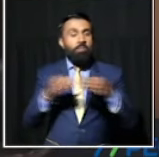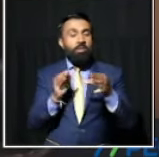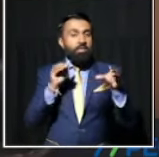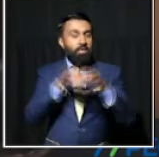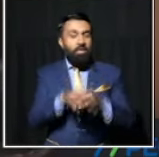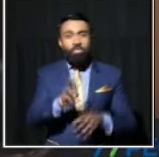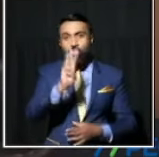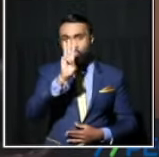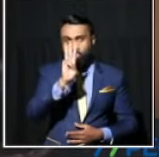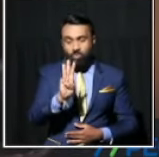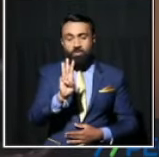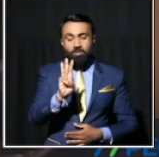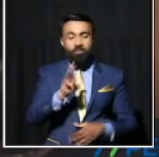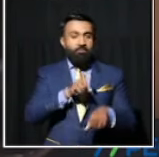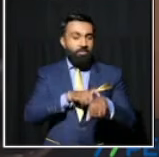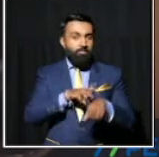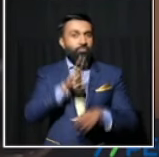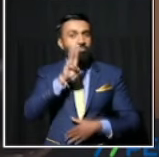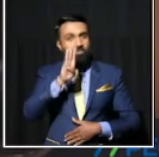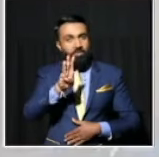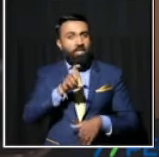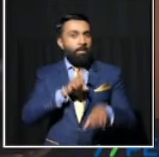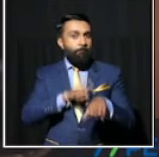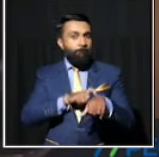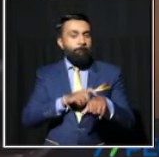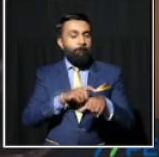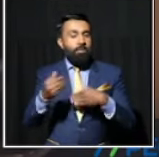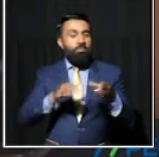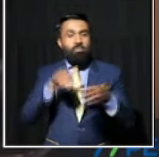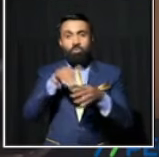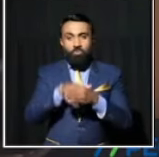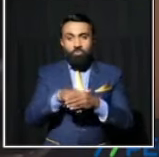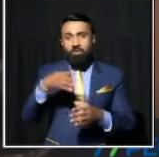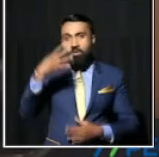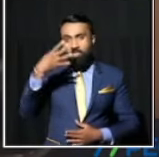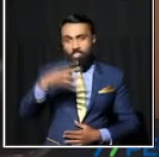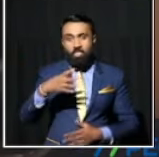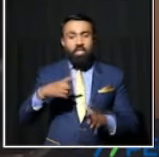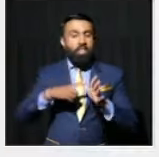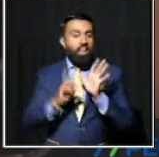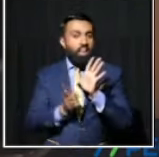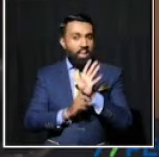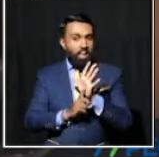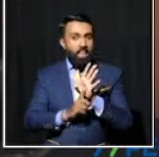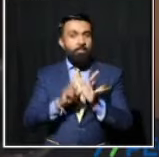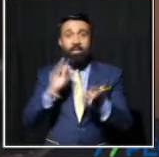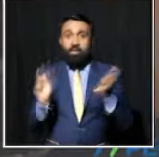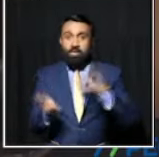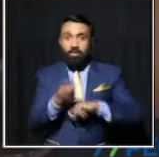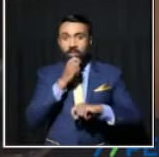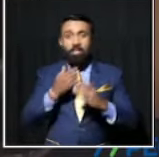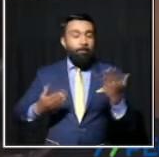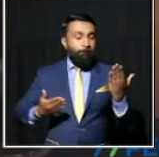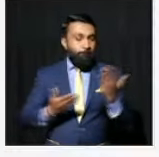කැබිනට් මණ්ඩලයට ගියපුවාම 3ේ ඉඳලා කැබිනට් මණ්ඩලයේ මම හිටියා. 4 වෙනියට අලි ශබ්රි මැතිතුමා දැම්මා ක්‍රිකට් පිළිබඳව කැබිනට් පත්‍රිකාව.